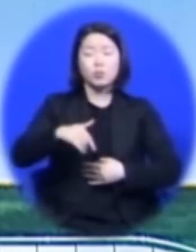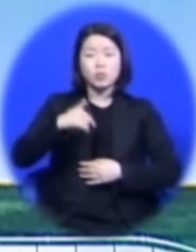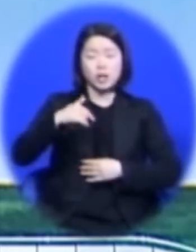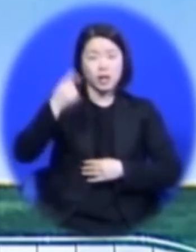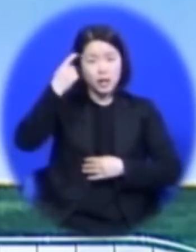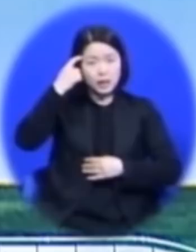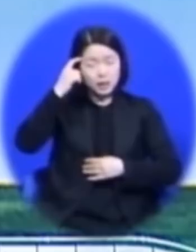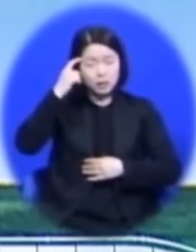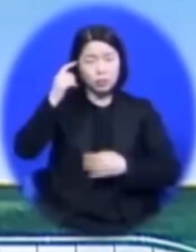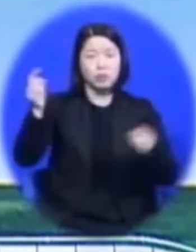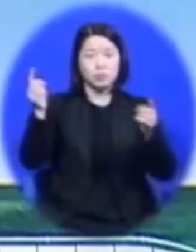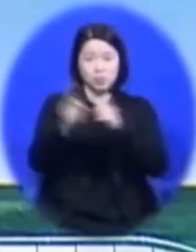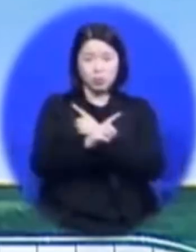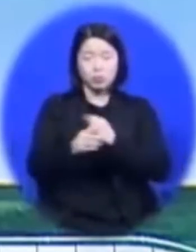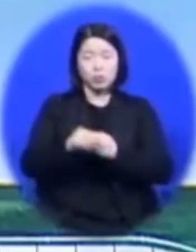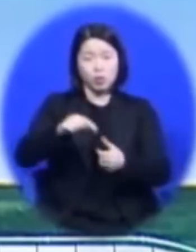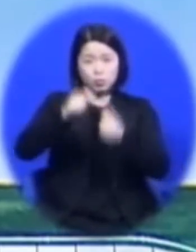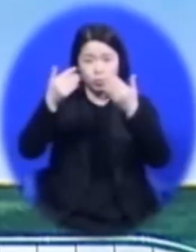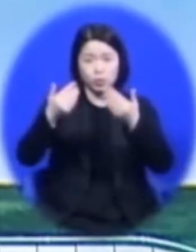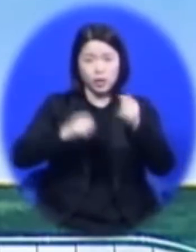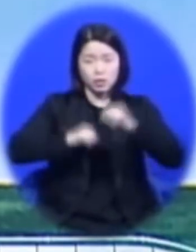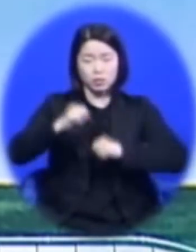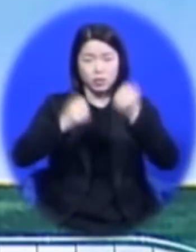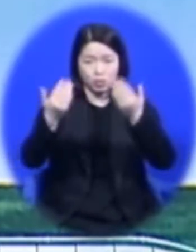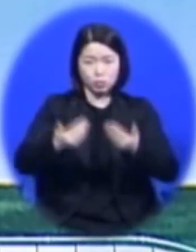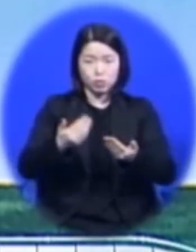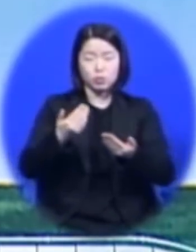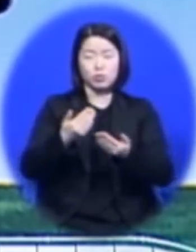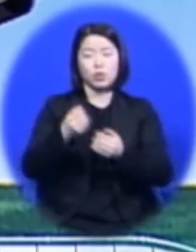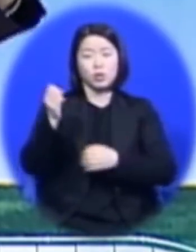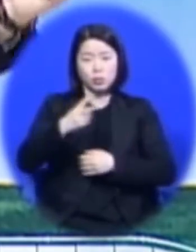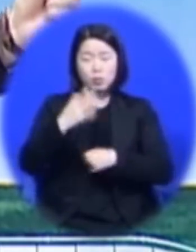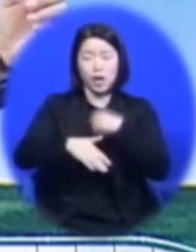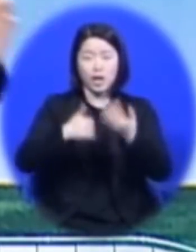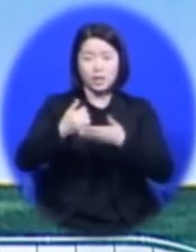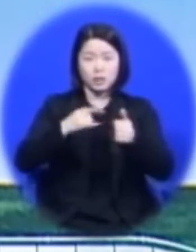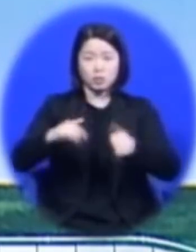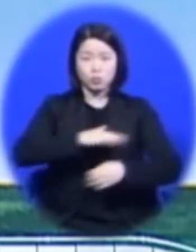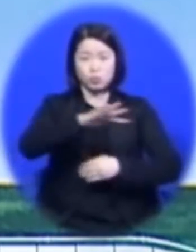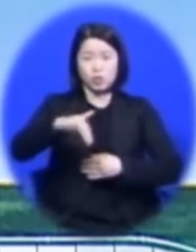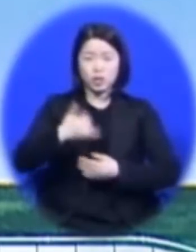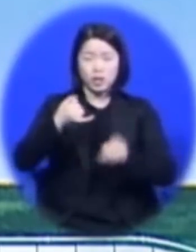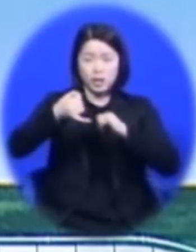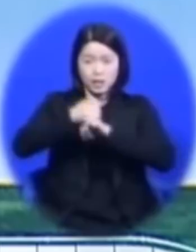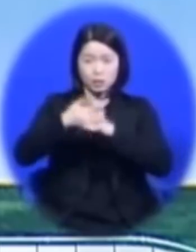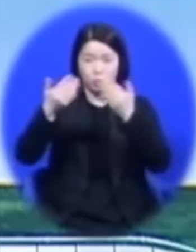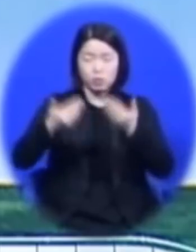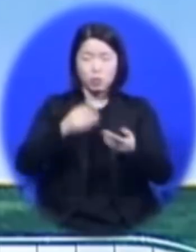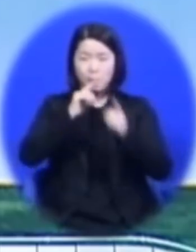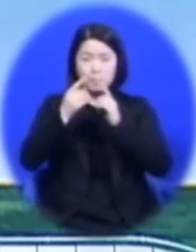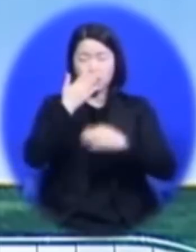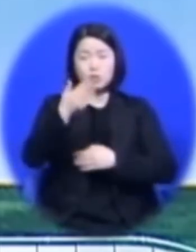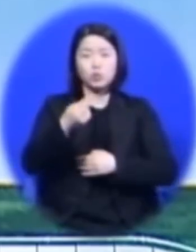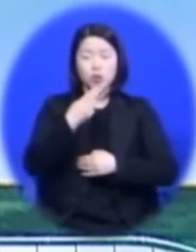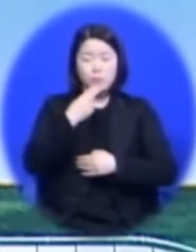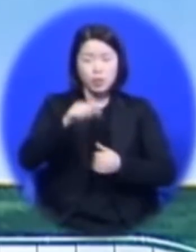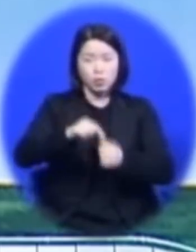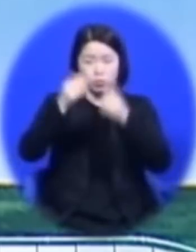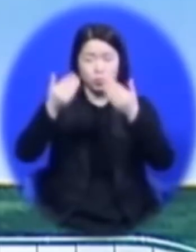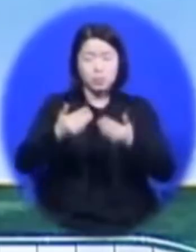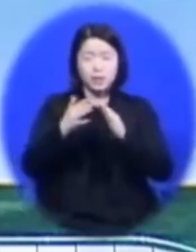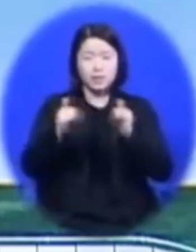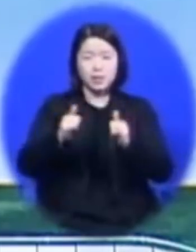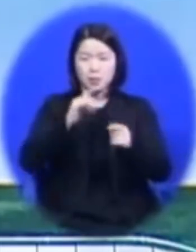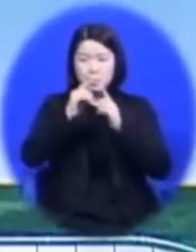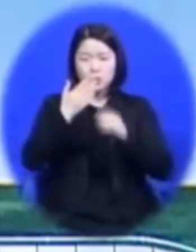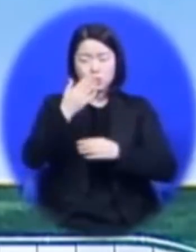고치시고 구원의 역사를 주시고 하나님께서 우리에게 약속하신 말할 수 없는 구원받은 자의 놀라운 삶을